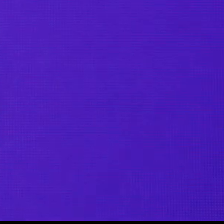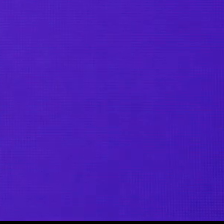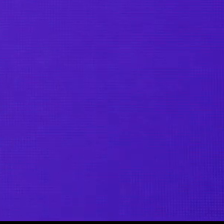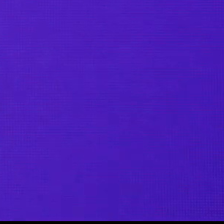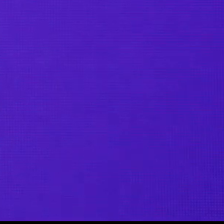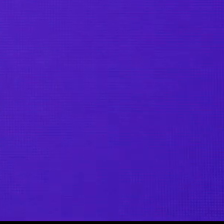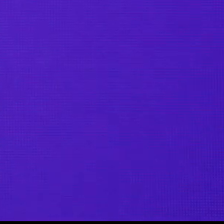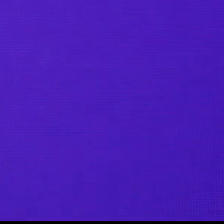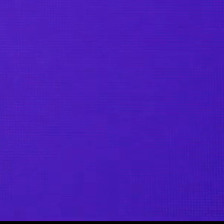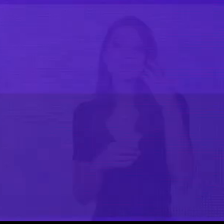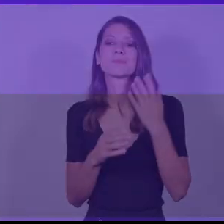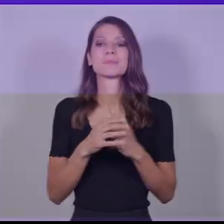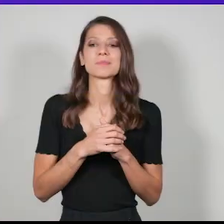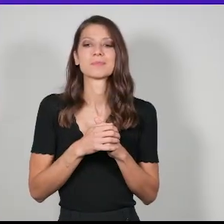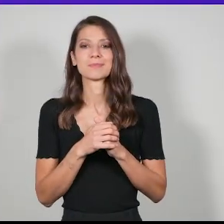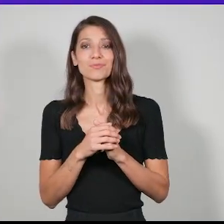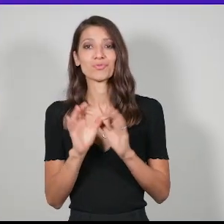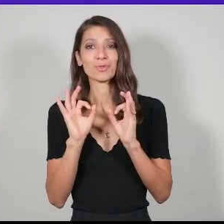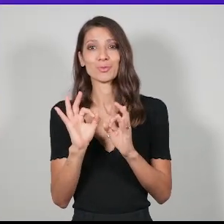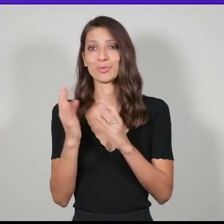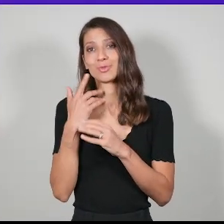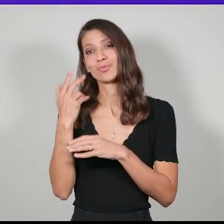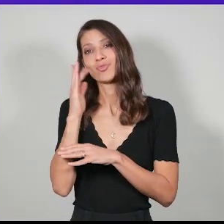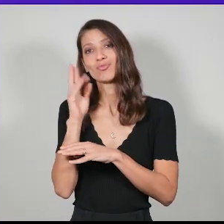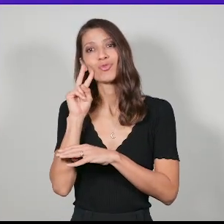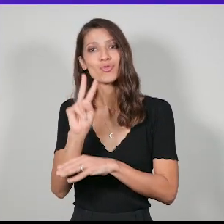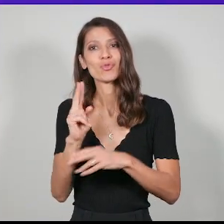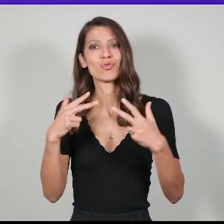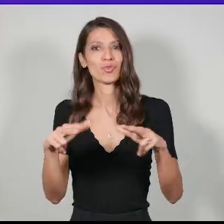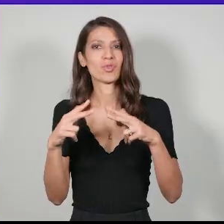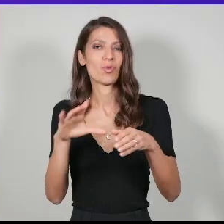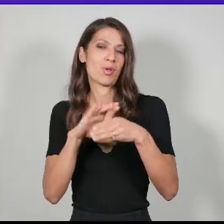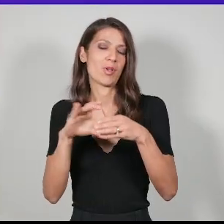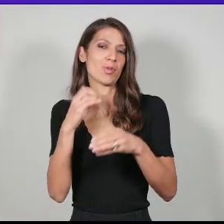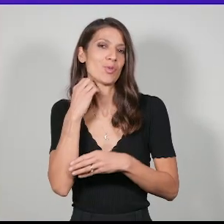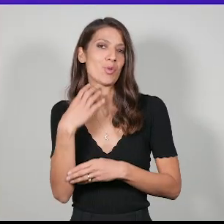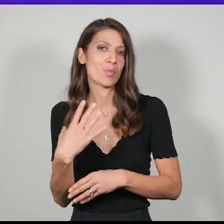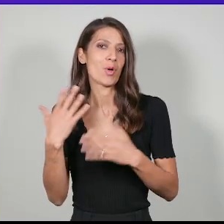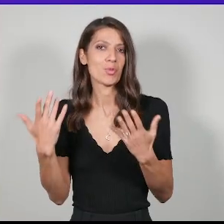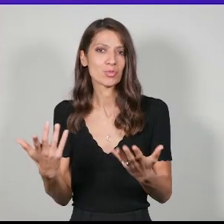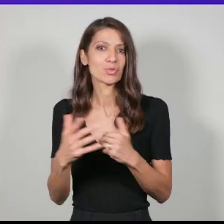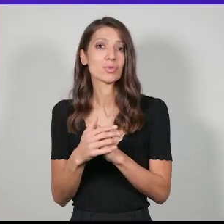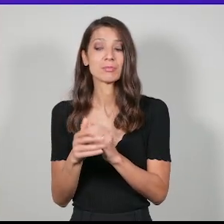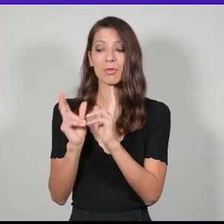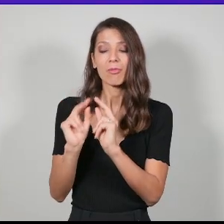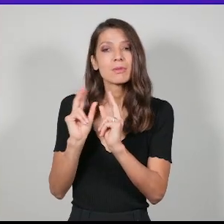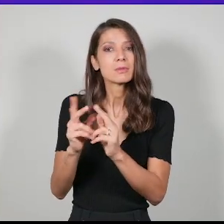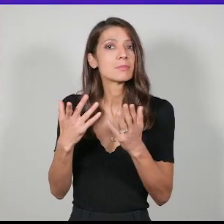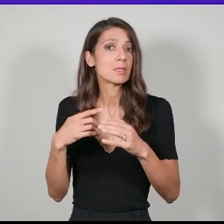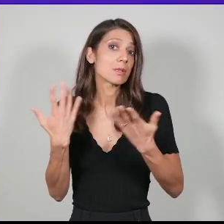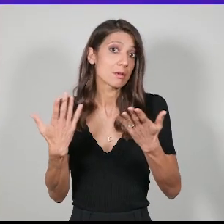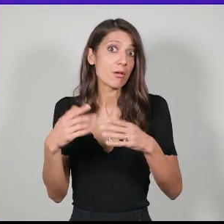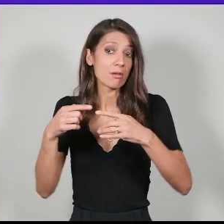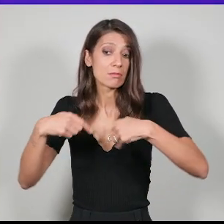pu entendre la carte blanche de Jean-René Le Cerf qui porte et commente aussi ce travail en cours que le